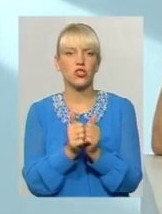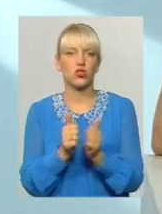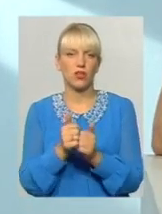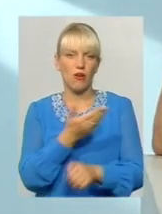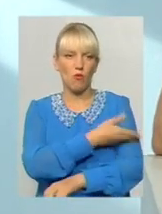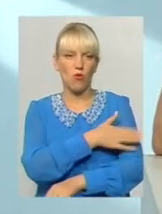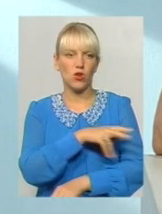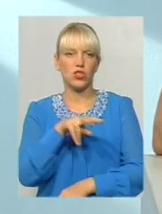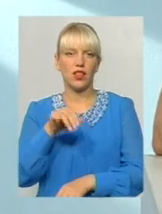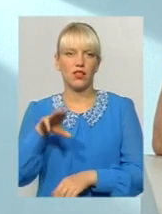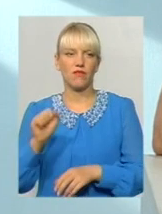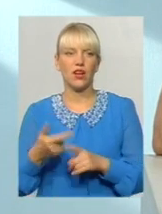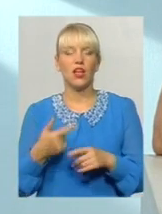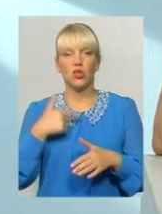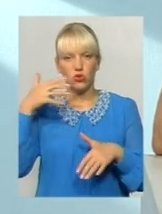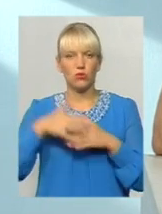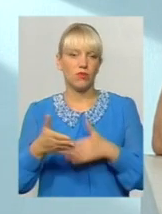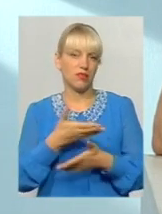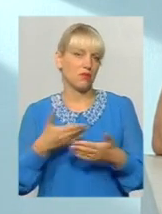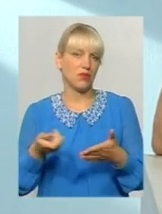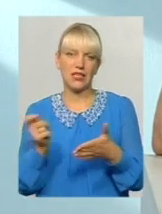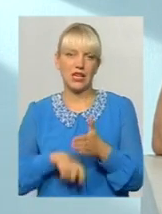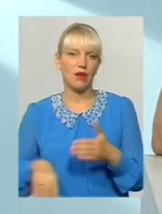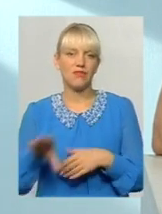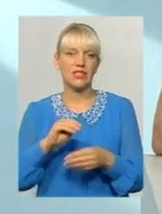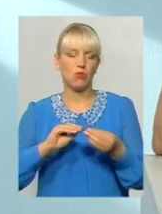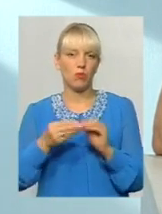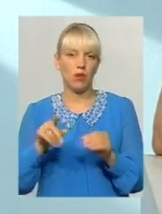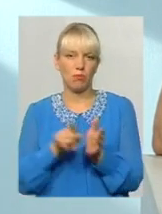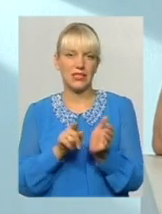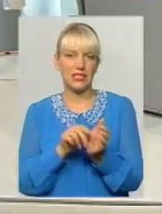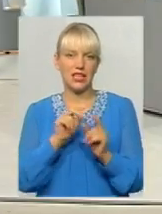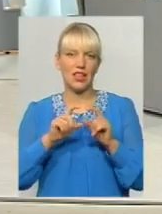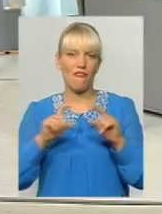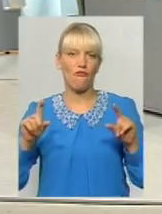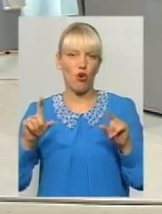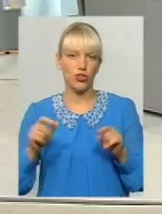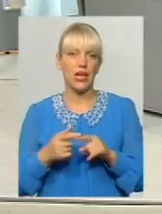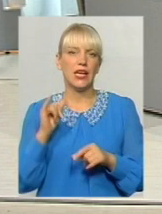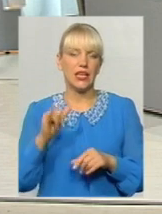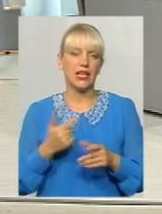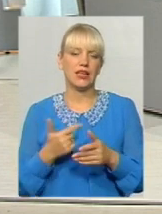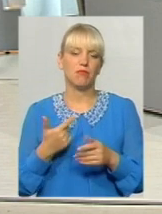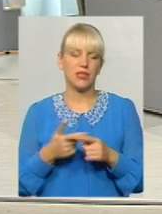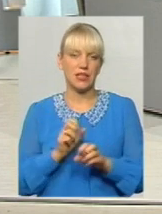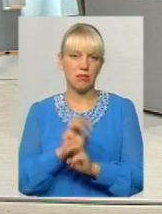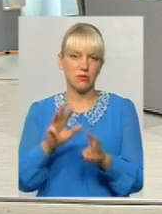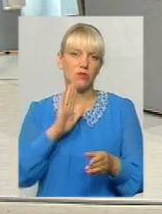Польщі, Литви. Розумієте, ми зразу закриємо всі проблеми з пенсійним фондом, да? Ми зможемо забезпечити нашого пенсіонера, який сьогодні ледь проживає,